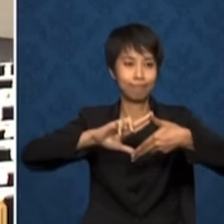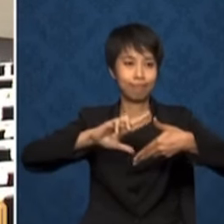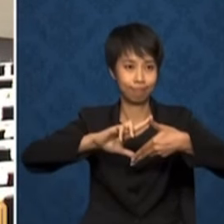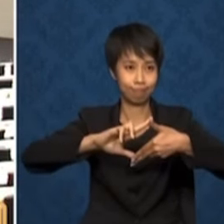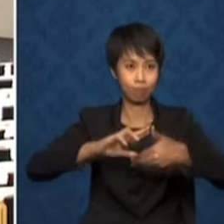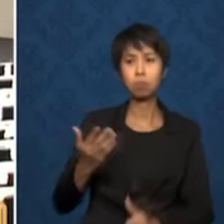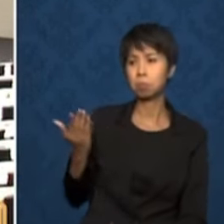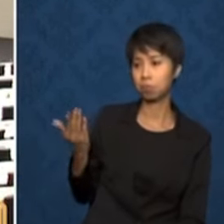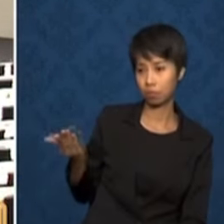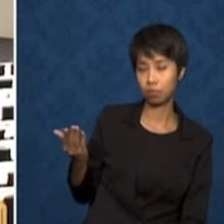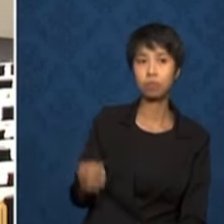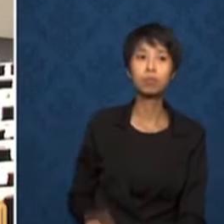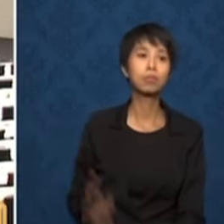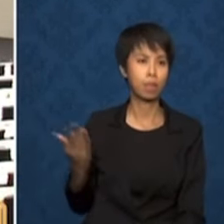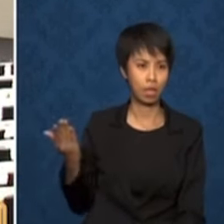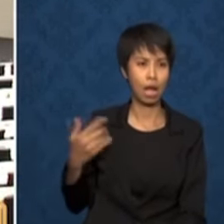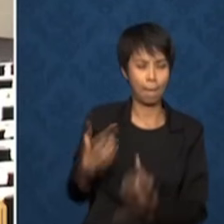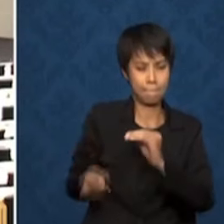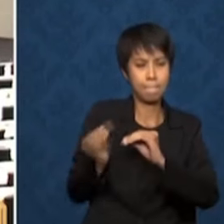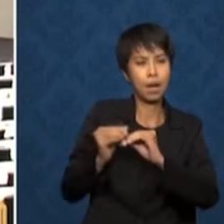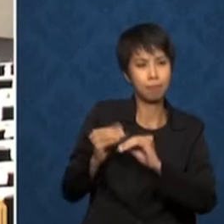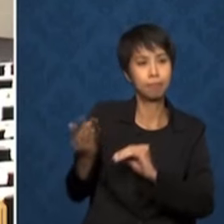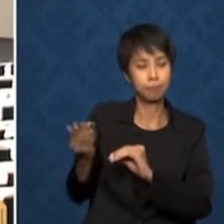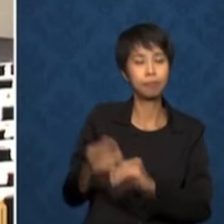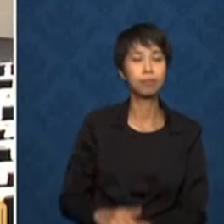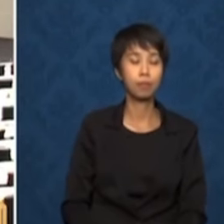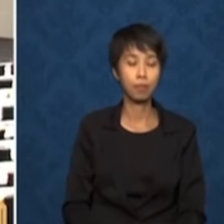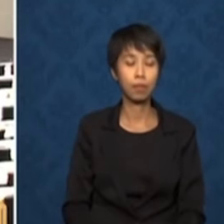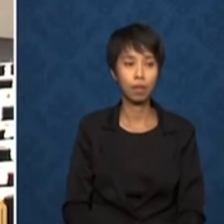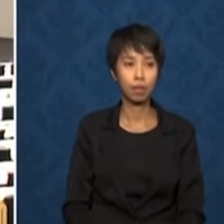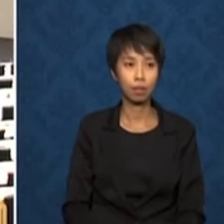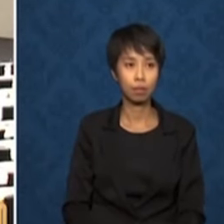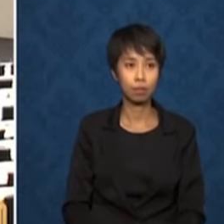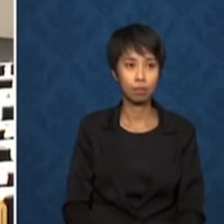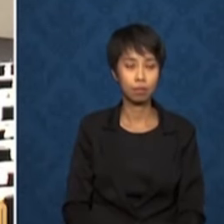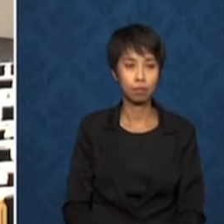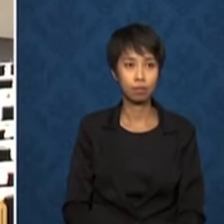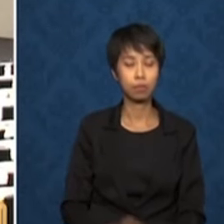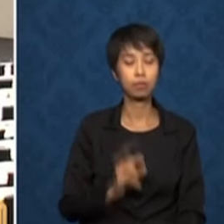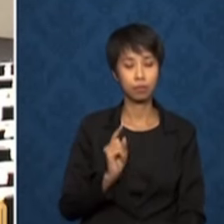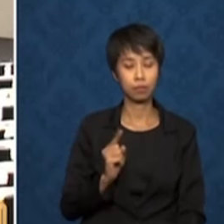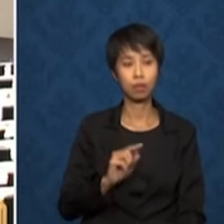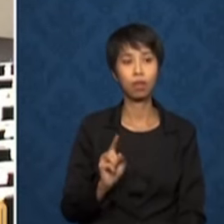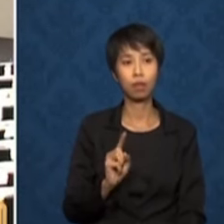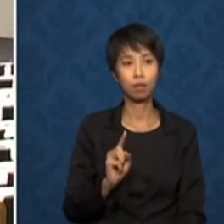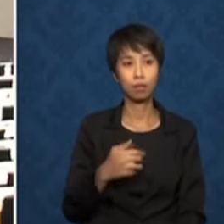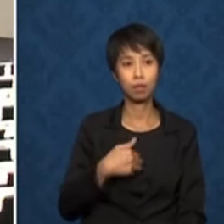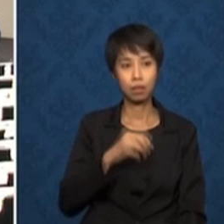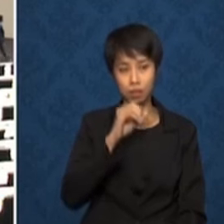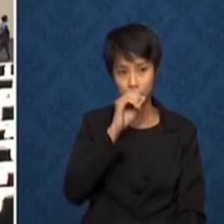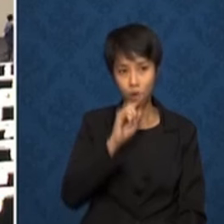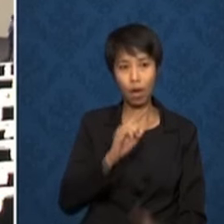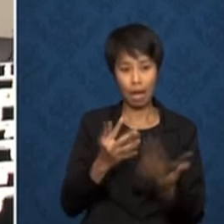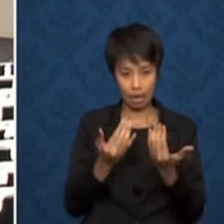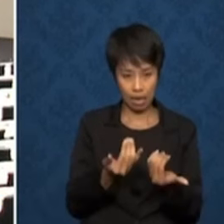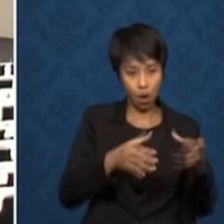ของเพื่อนสมาชิกท่านชุติพงษ์นะครับด้วยความเคารพเอ่อจริงๆแล้วเนี่ยผมต้องเรียนท่านประธานว่าวิป